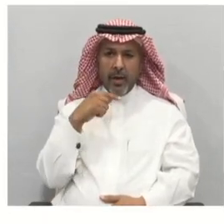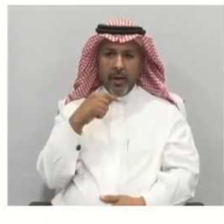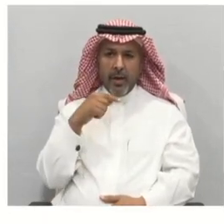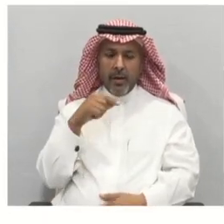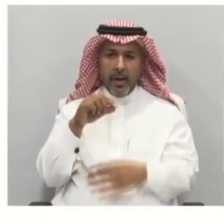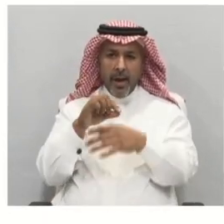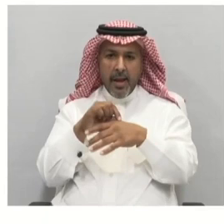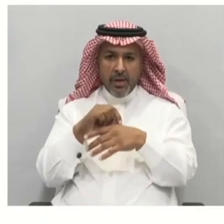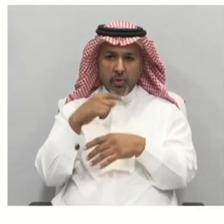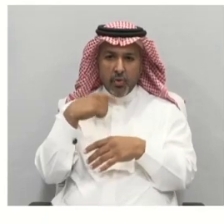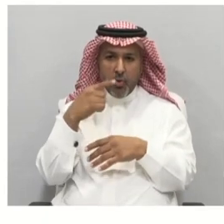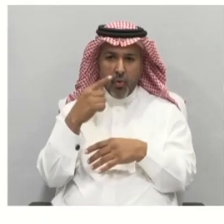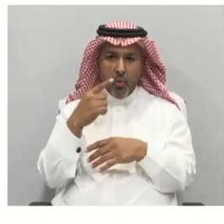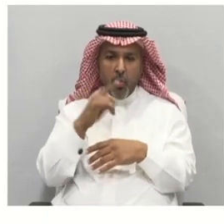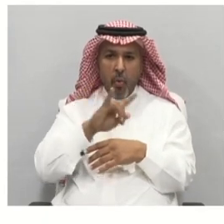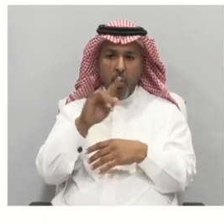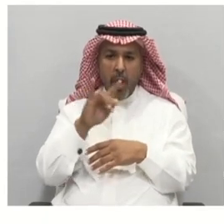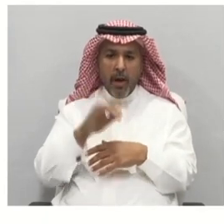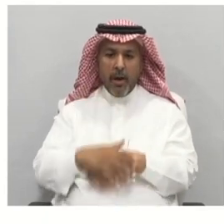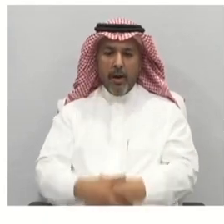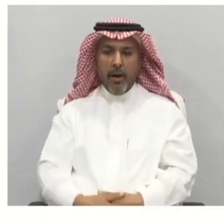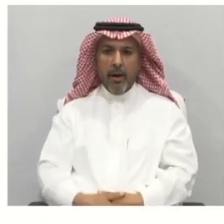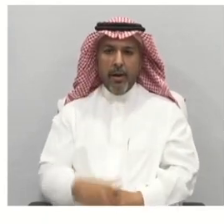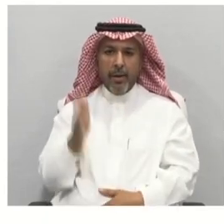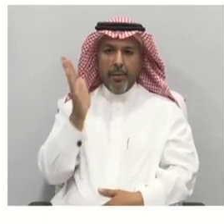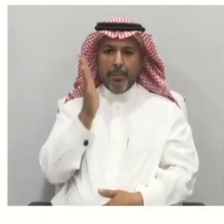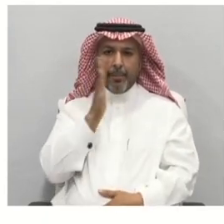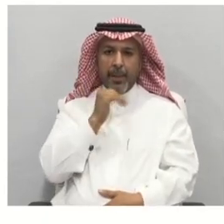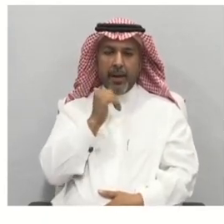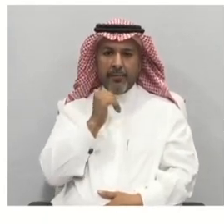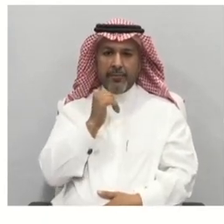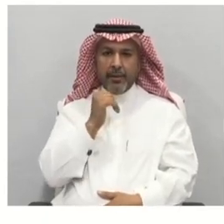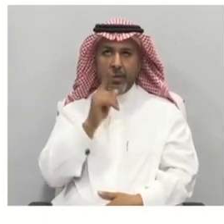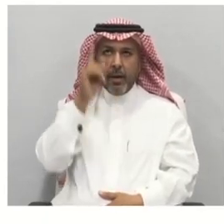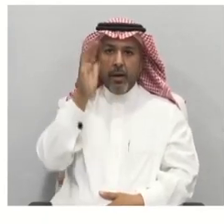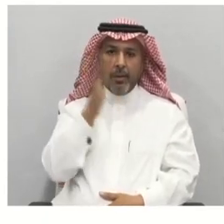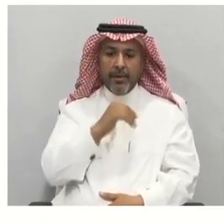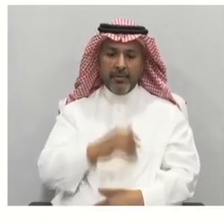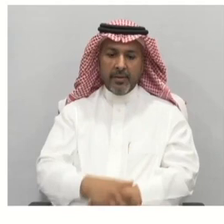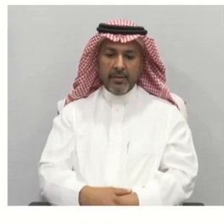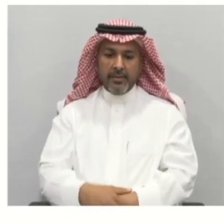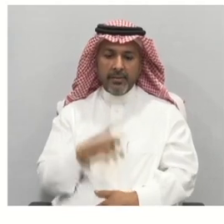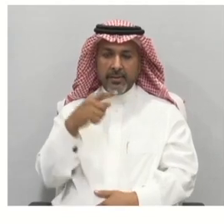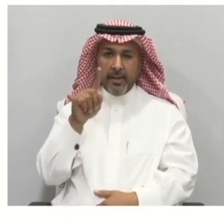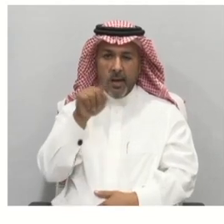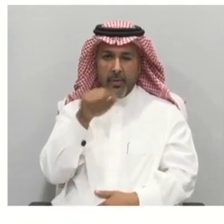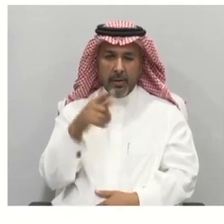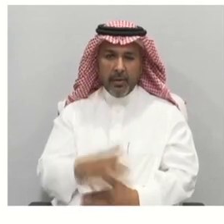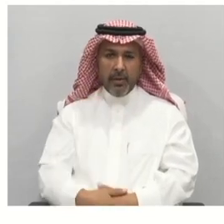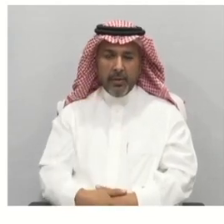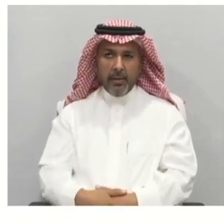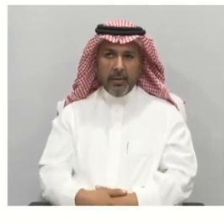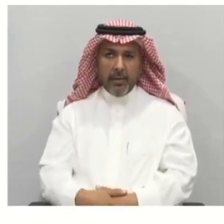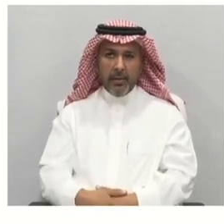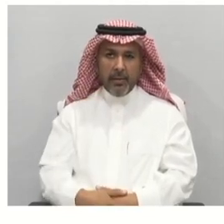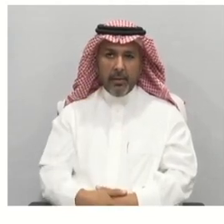تعالى انما بسبب فطرته التي لا تدله على الخالق هذا الكلام صحيح العباره هذه